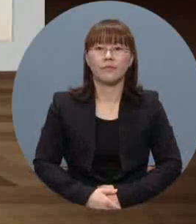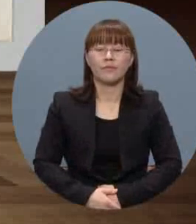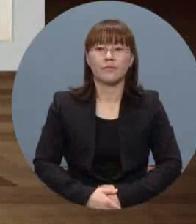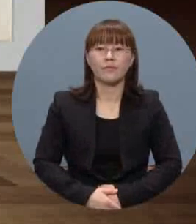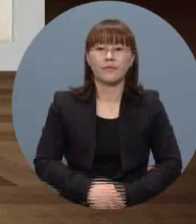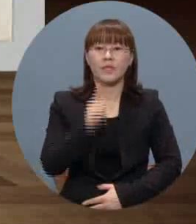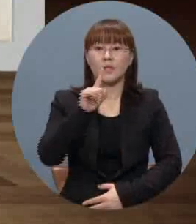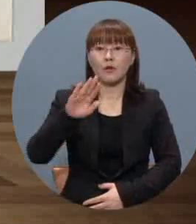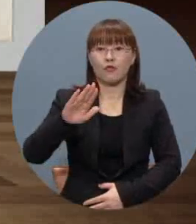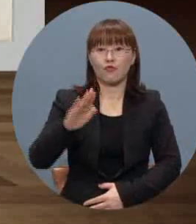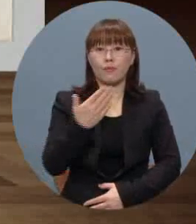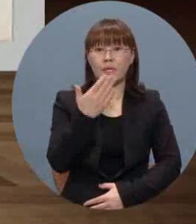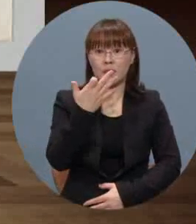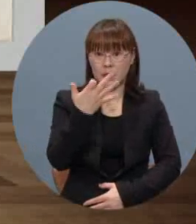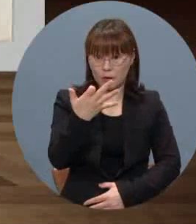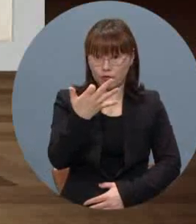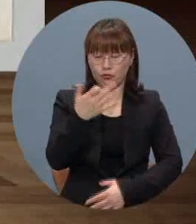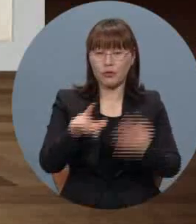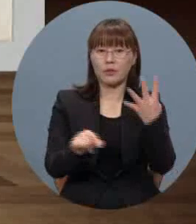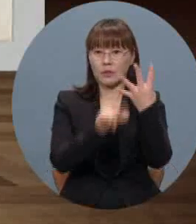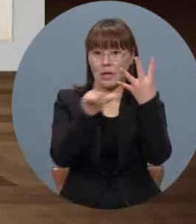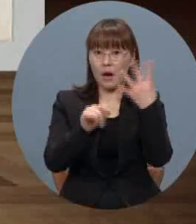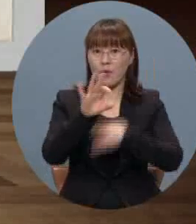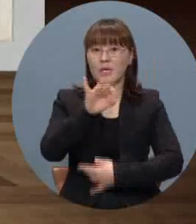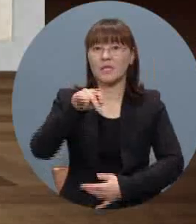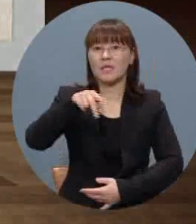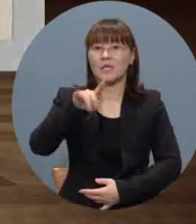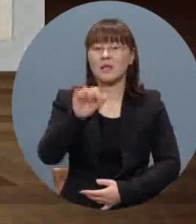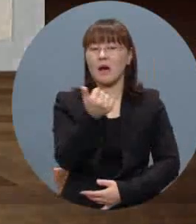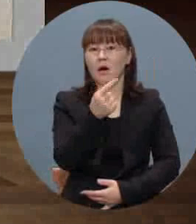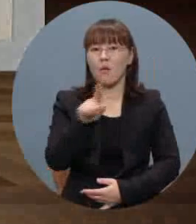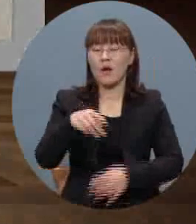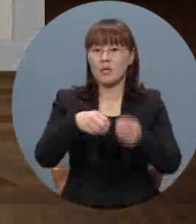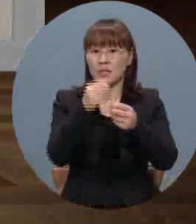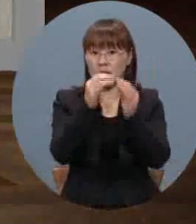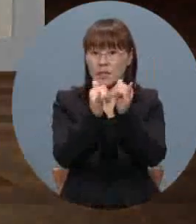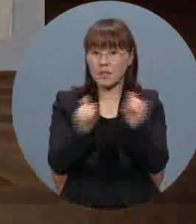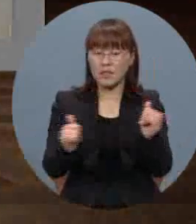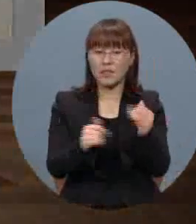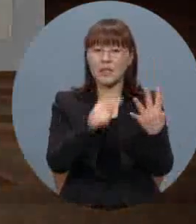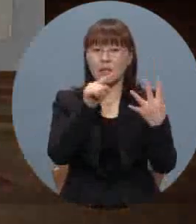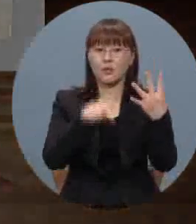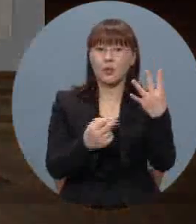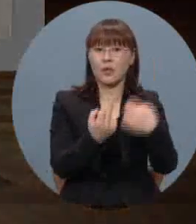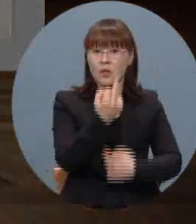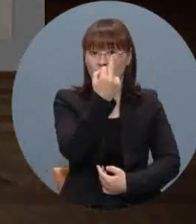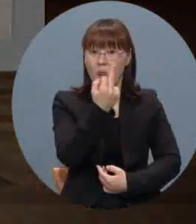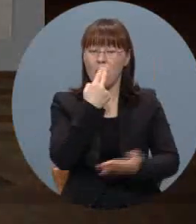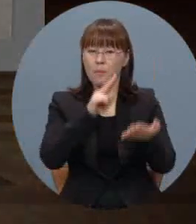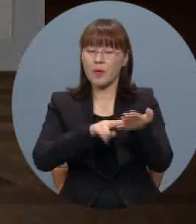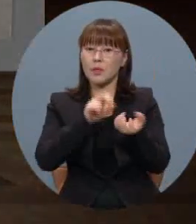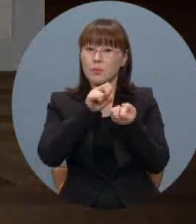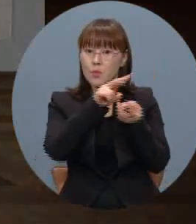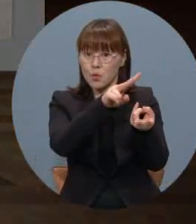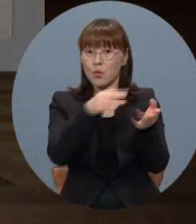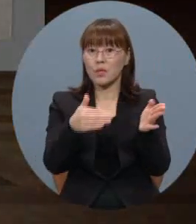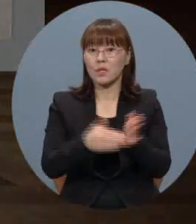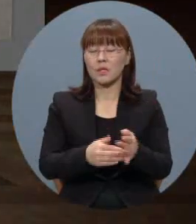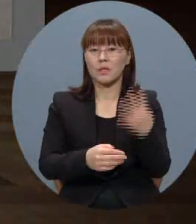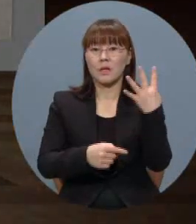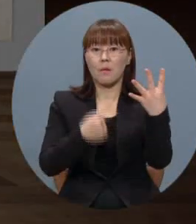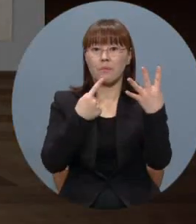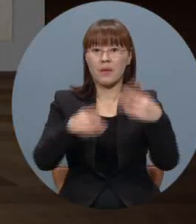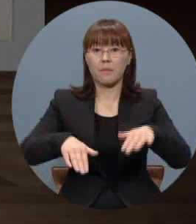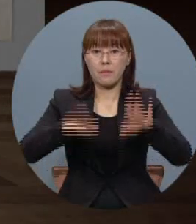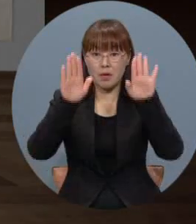지난 1919년 4월 이상화 시인이 사촌형인 이상학에게 보낸 편지입니다. 3.1